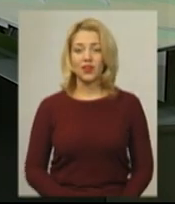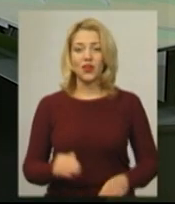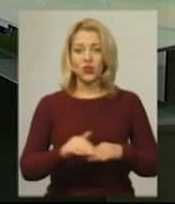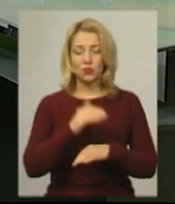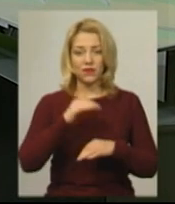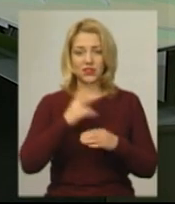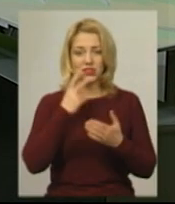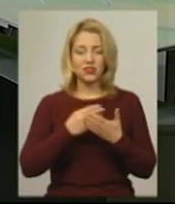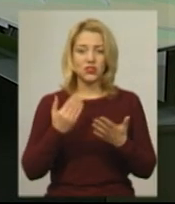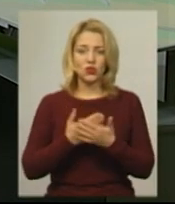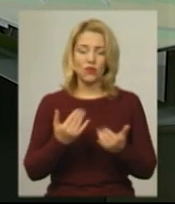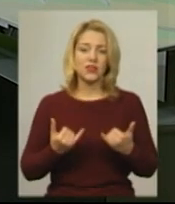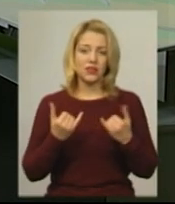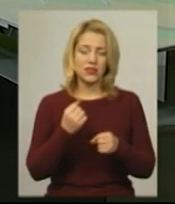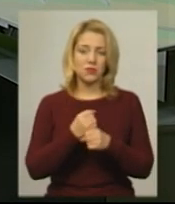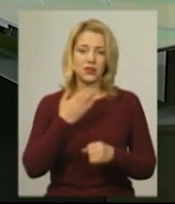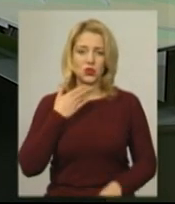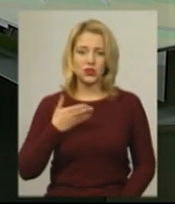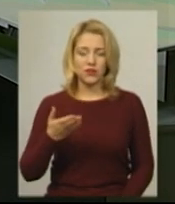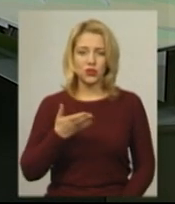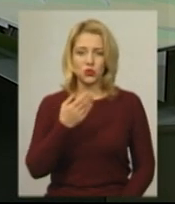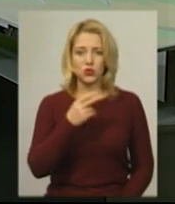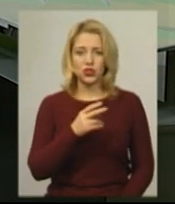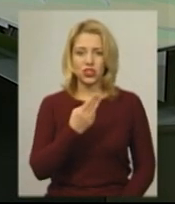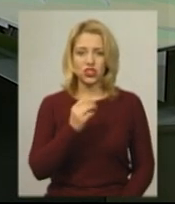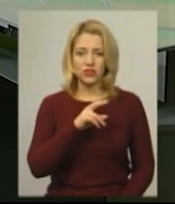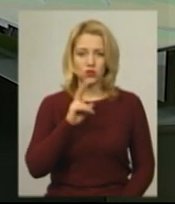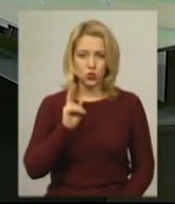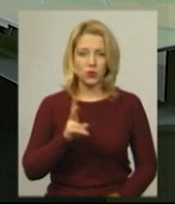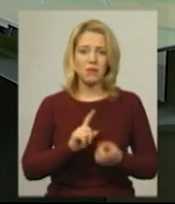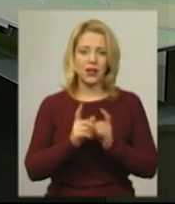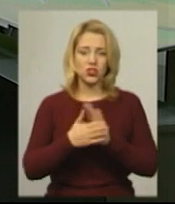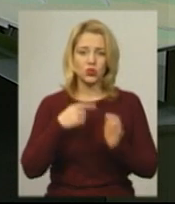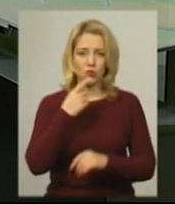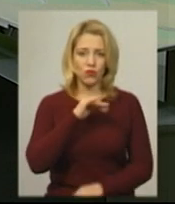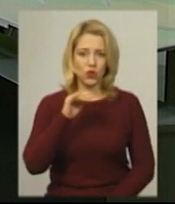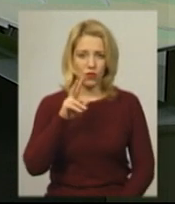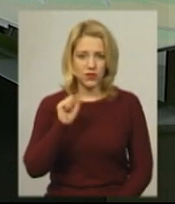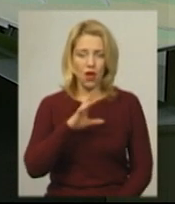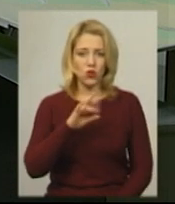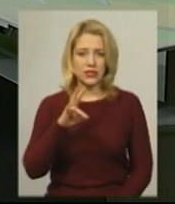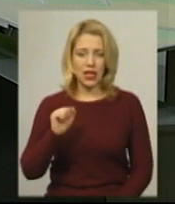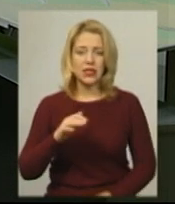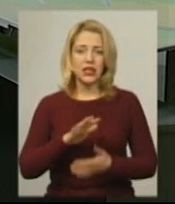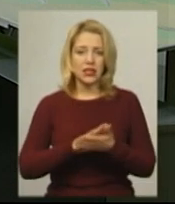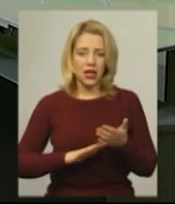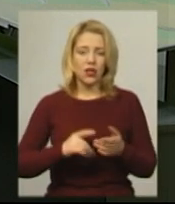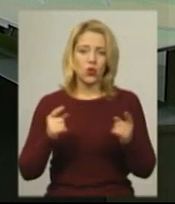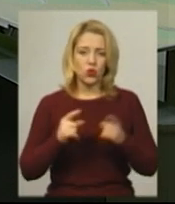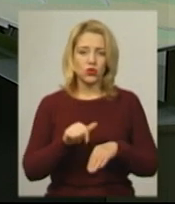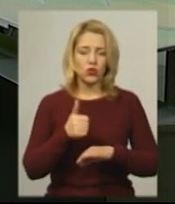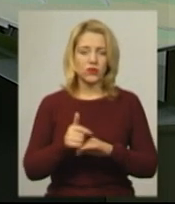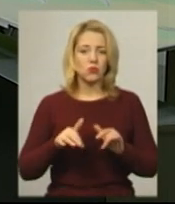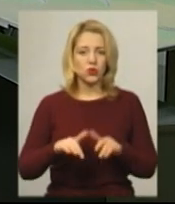Доброго вечора. Ви дивитесь новини. У студії для вас працюють ведуча Катерина Шевчук. На жасту мову перекладає Оксана Фіновська. Далі коротко про головні